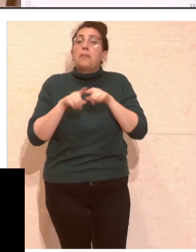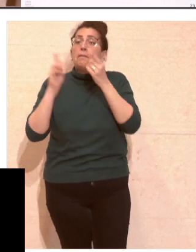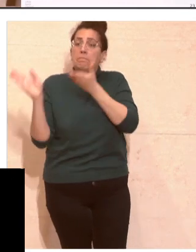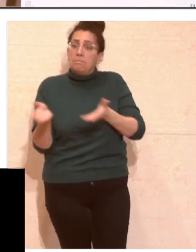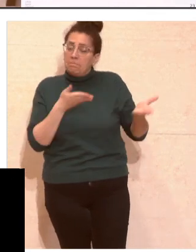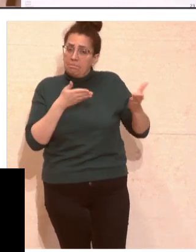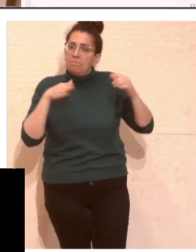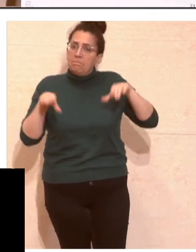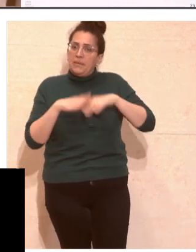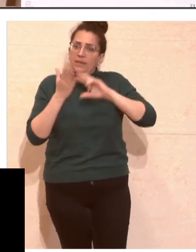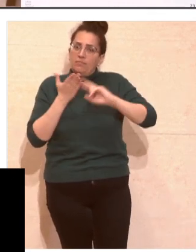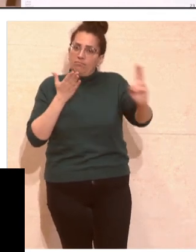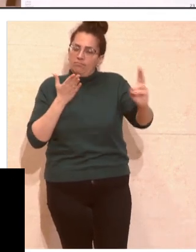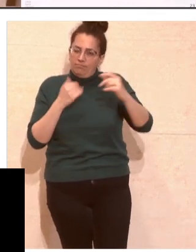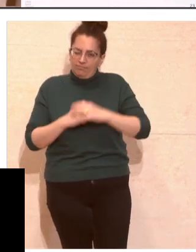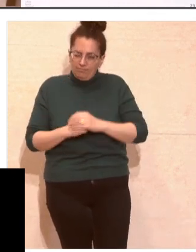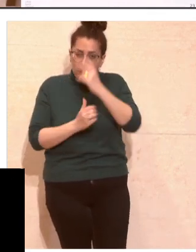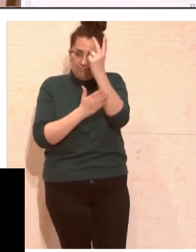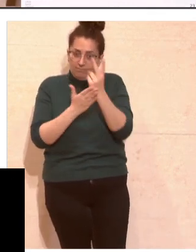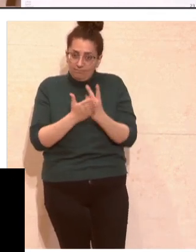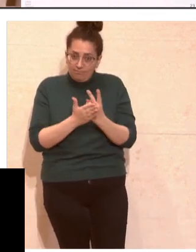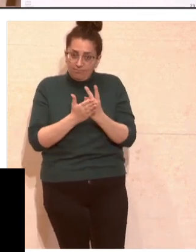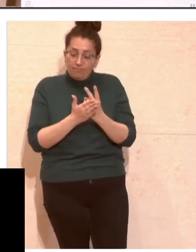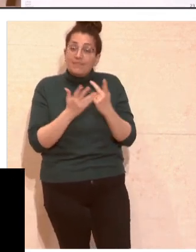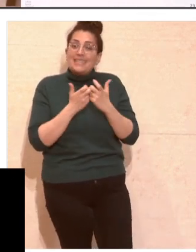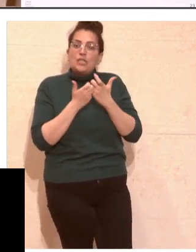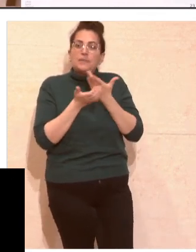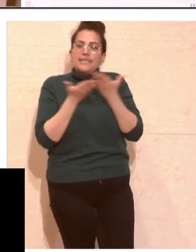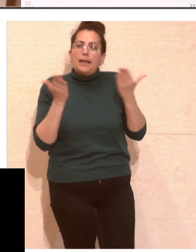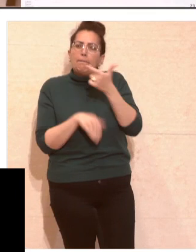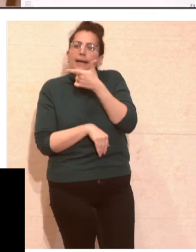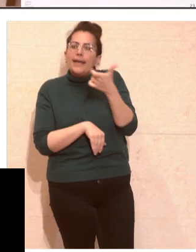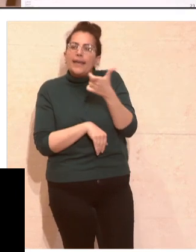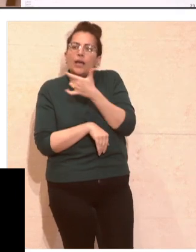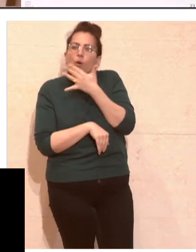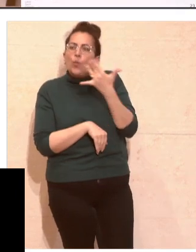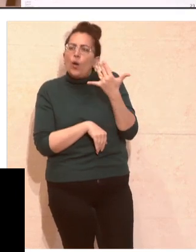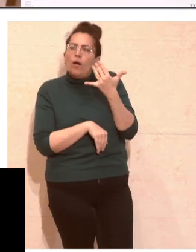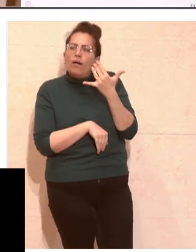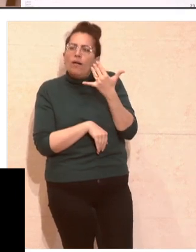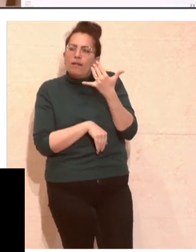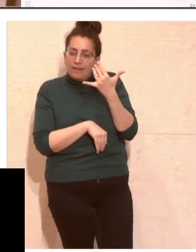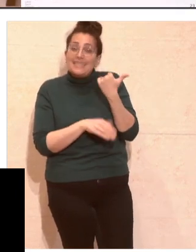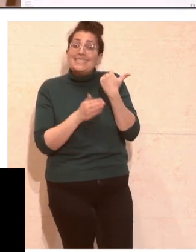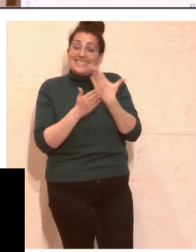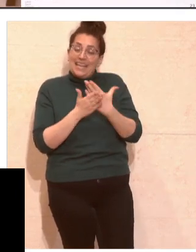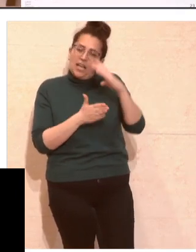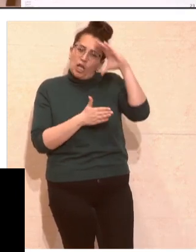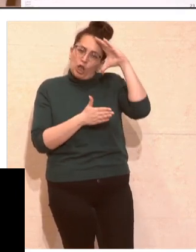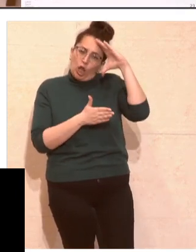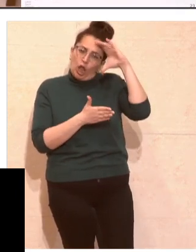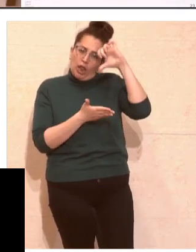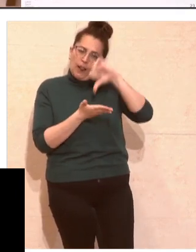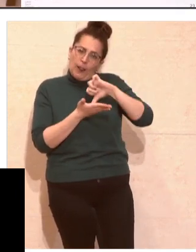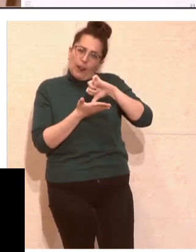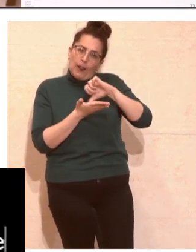développementale liée à l'architecture de sommeil. Ici, ce que vous voyez, la bande plutôt grisée est le sommeil paradoxal et